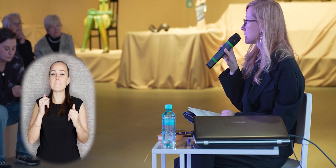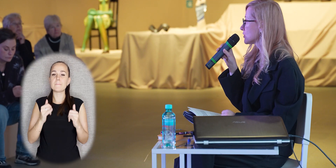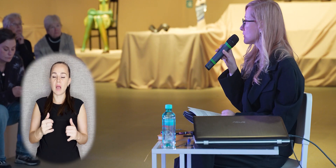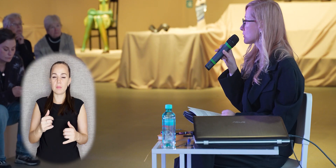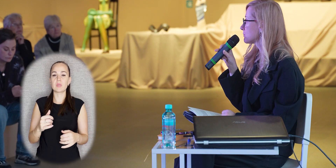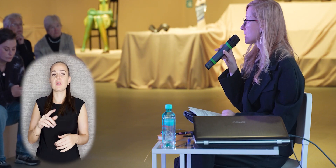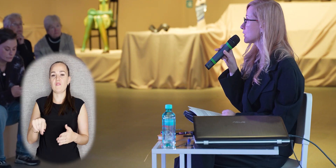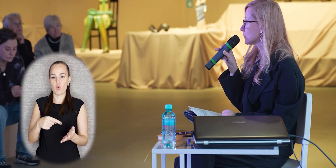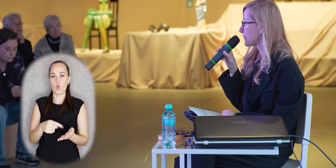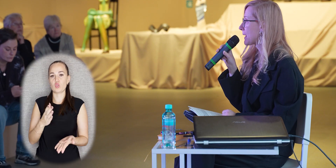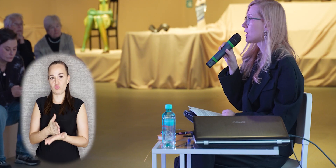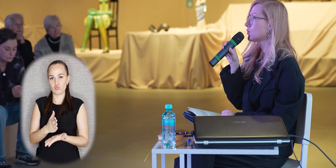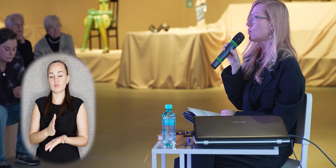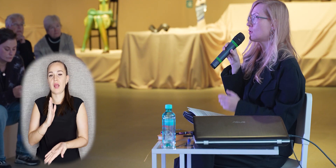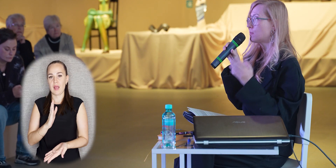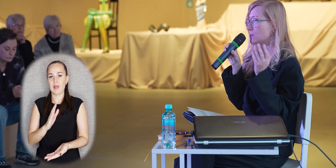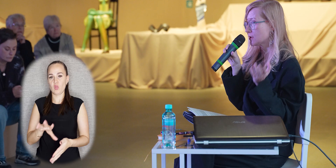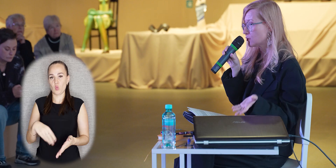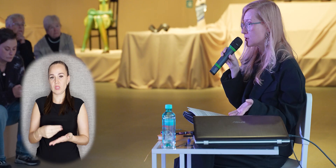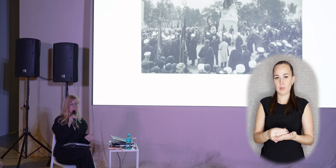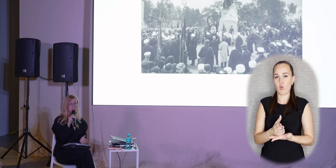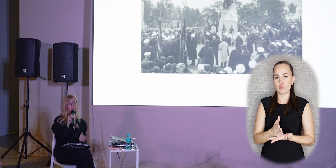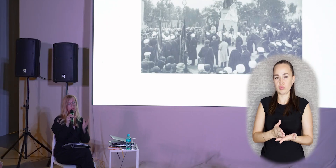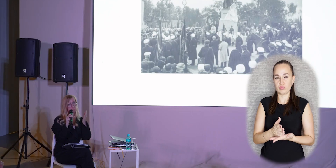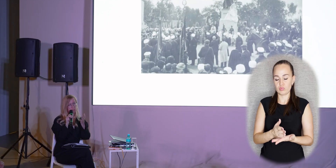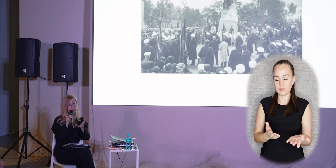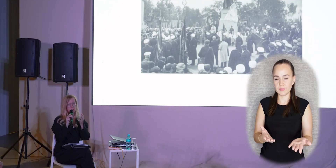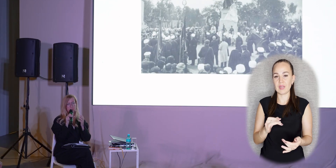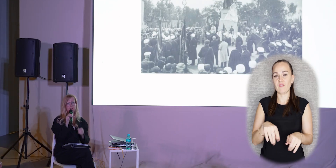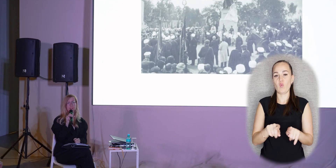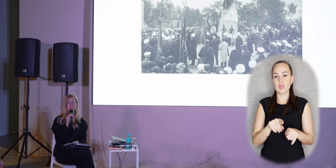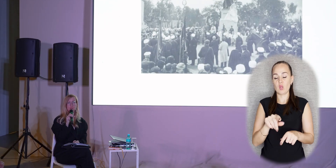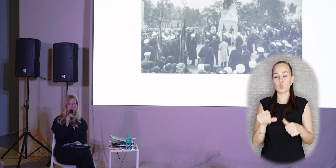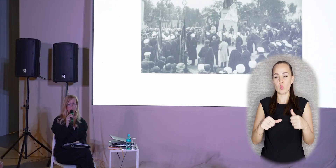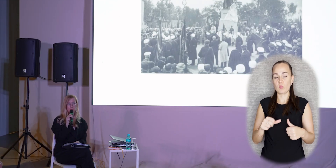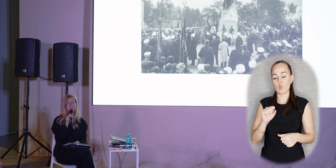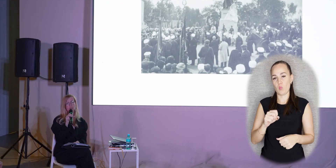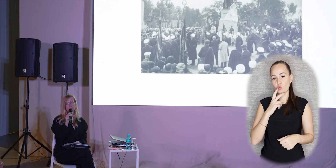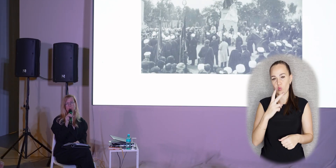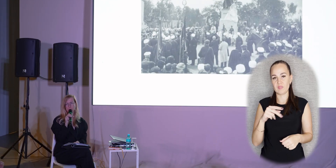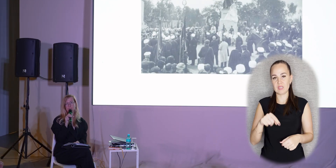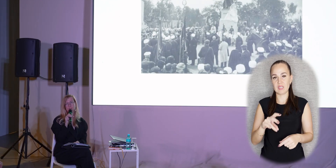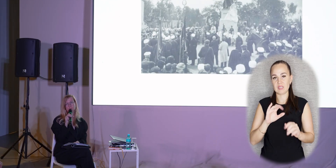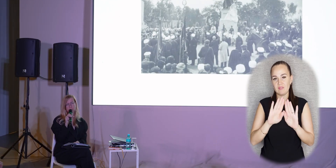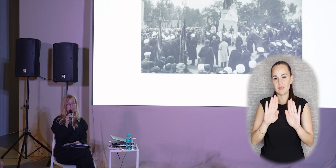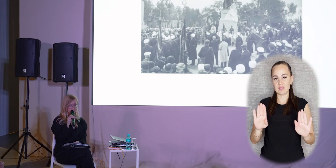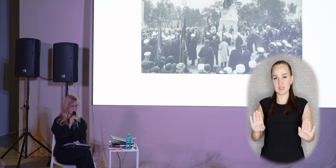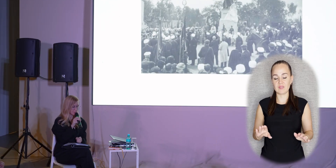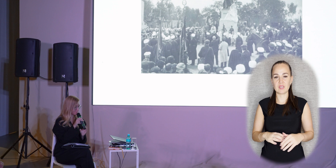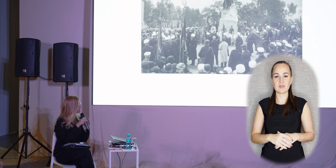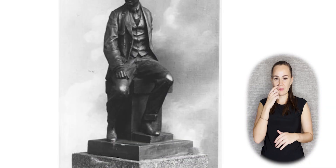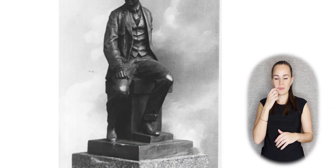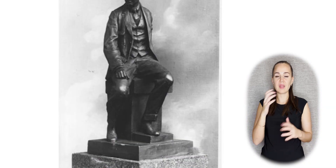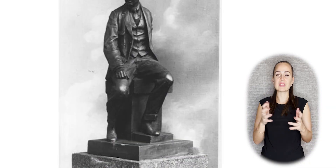января 1905 года. Но памятник в городе существует, и как раз таки скульптуру вы тоже можете увидеть на